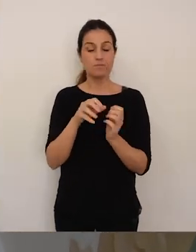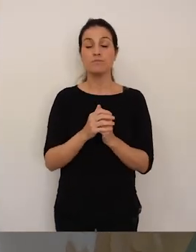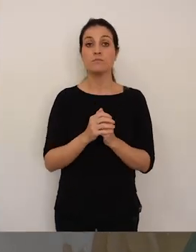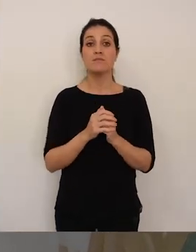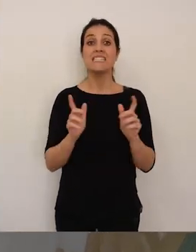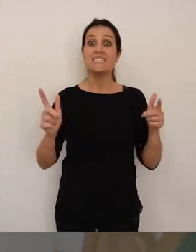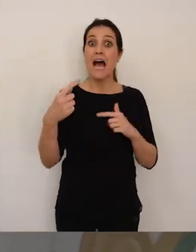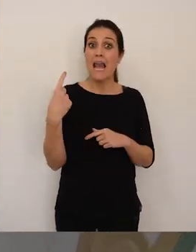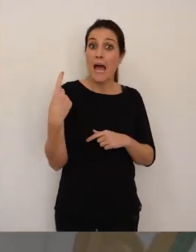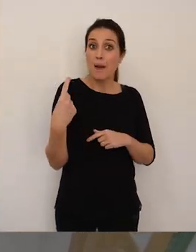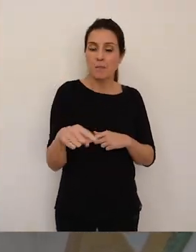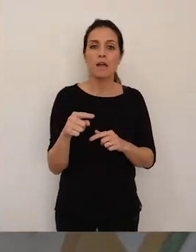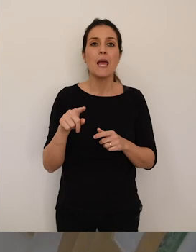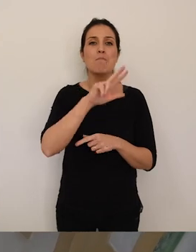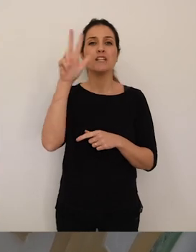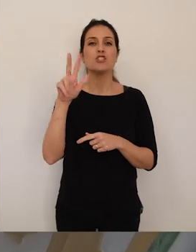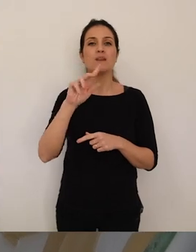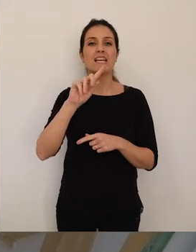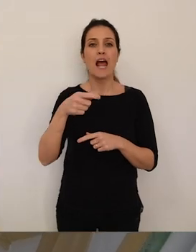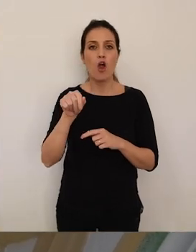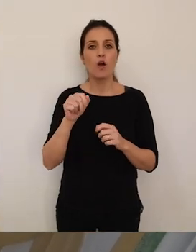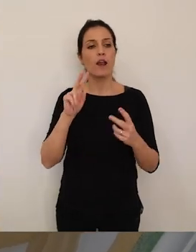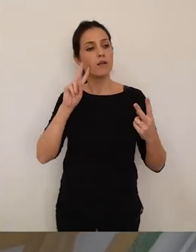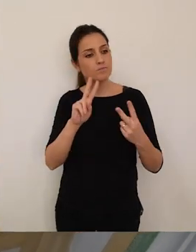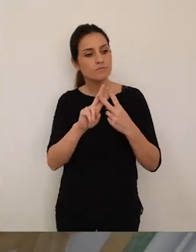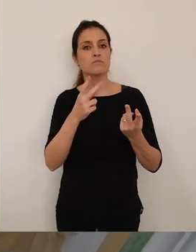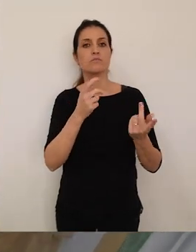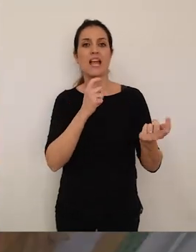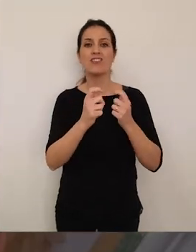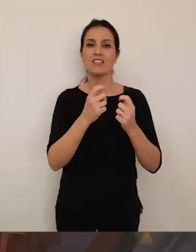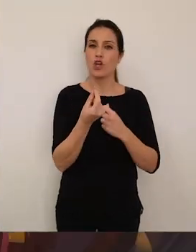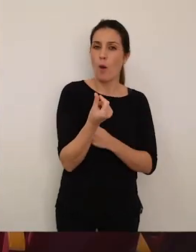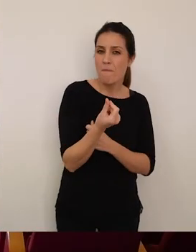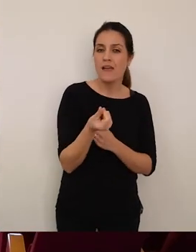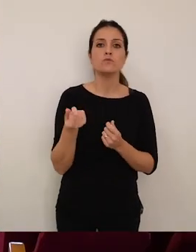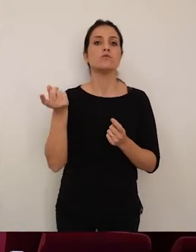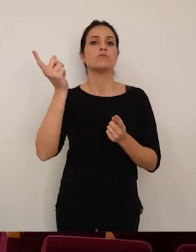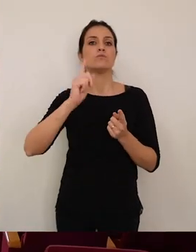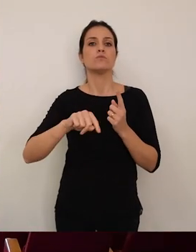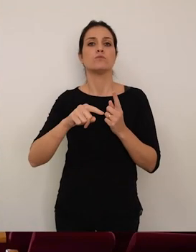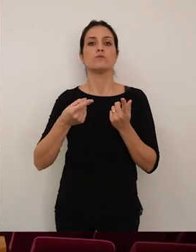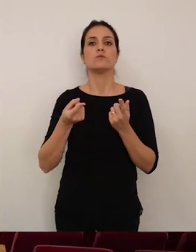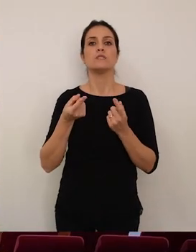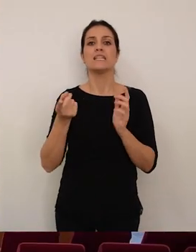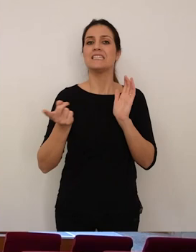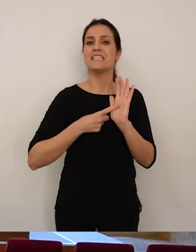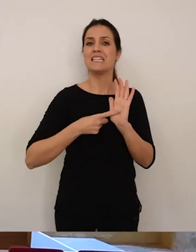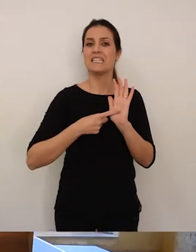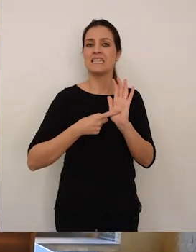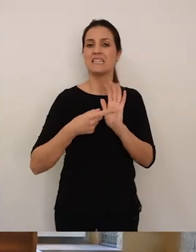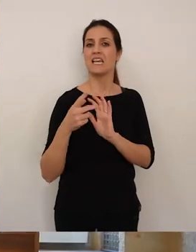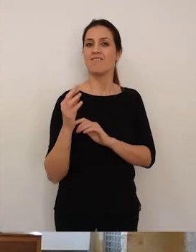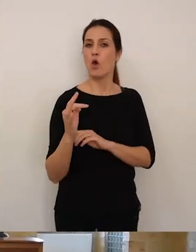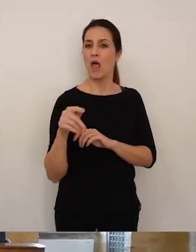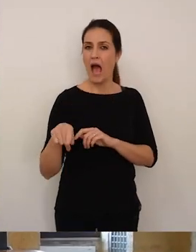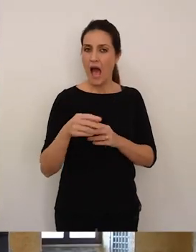sala, i principi Gallone ricevevano gli agenti di commercio, amministravano i loro vasti patrimoni ed esercitavano i loro diritti